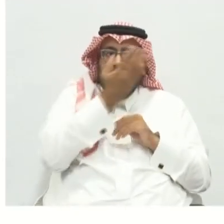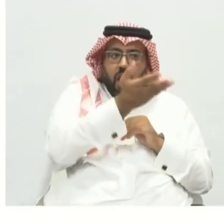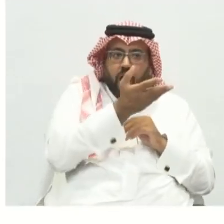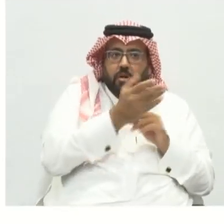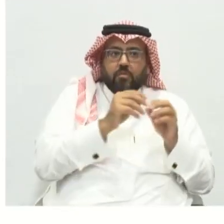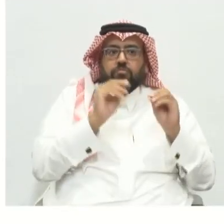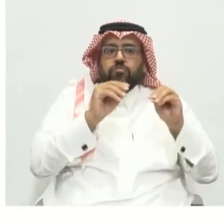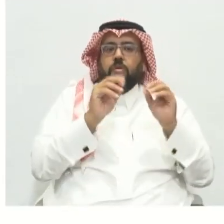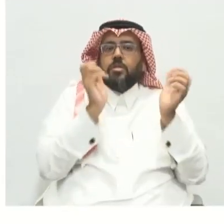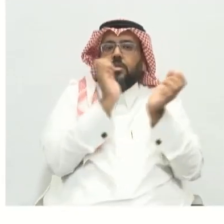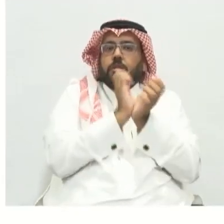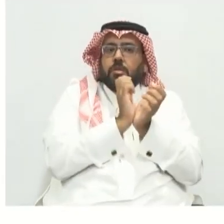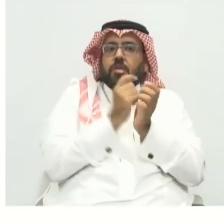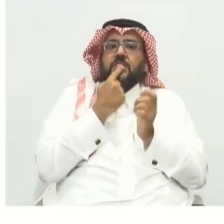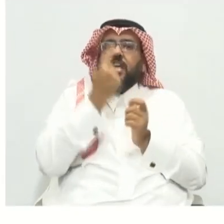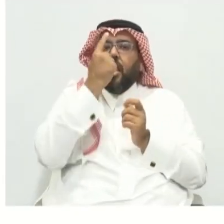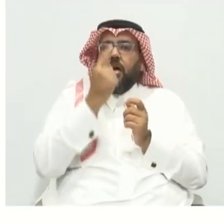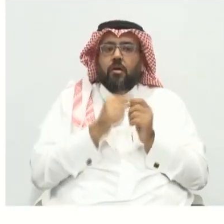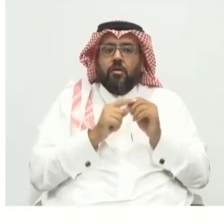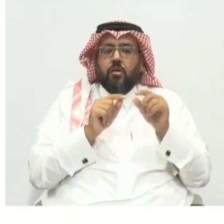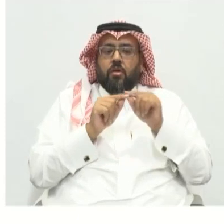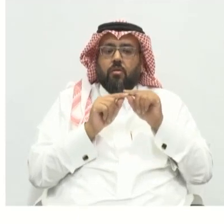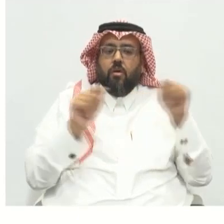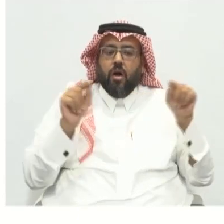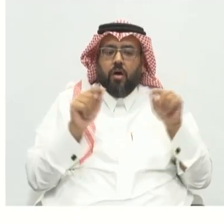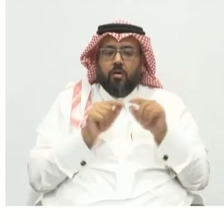الضرر بهم عبر وسائل تقنيات المعلومات